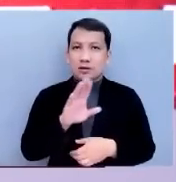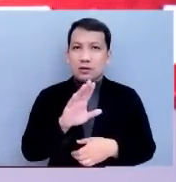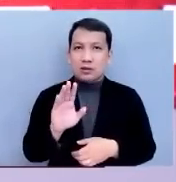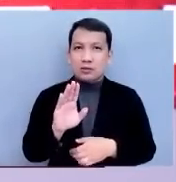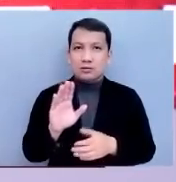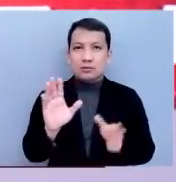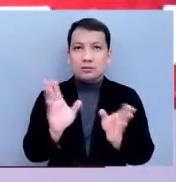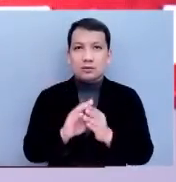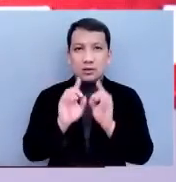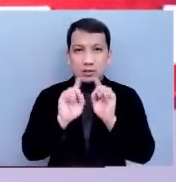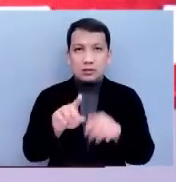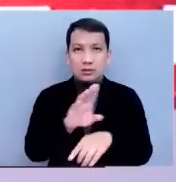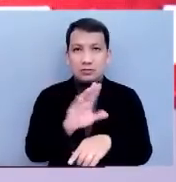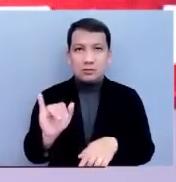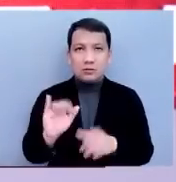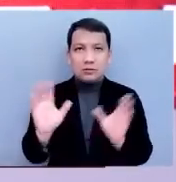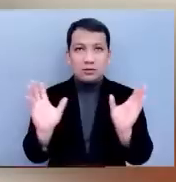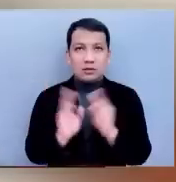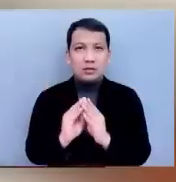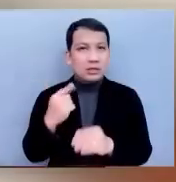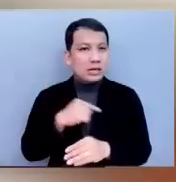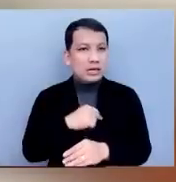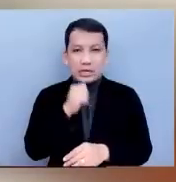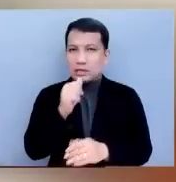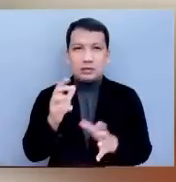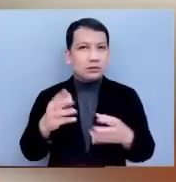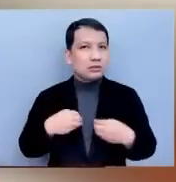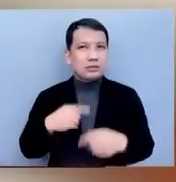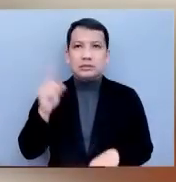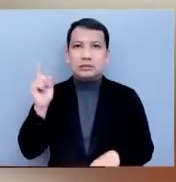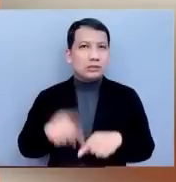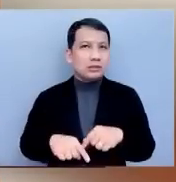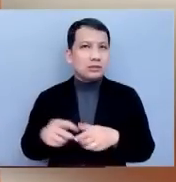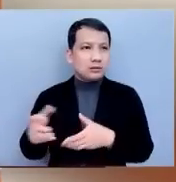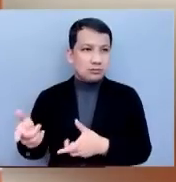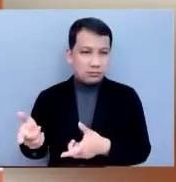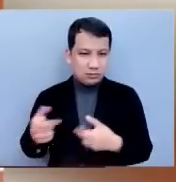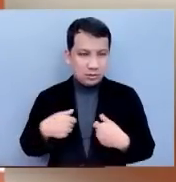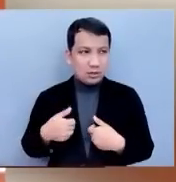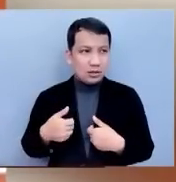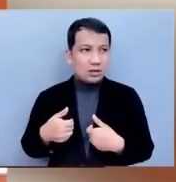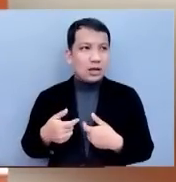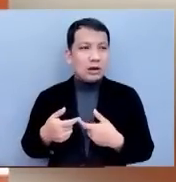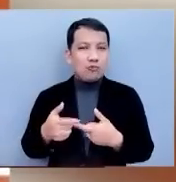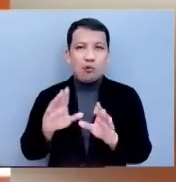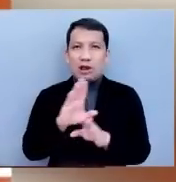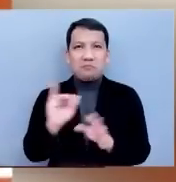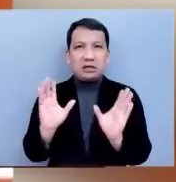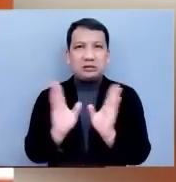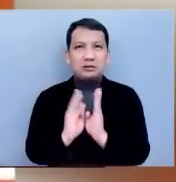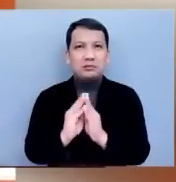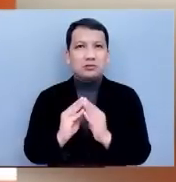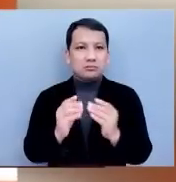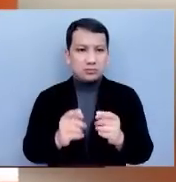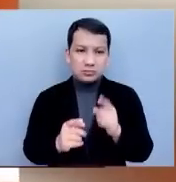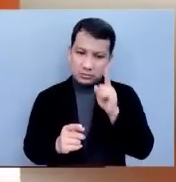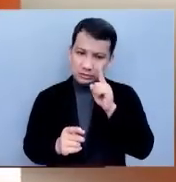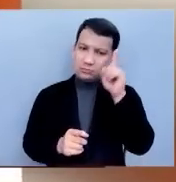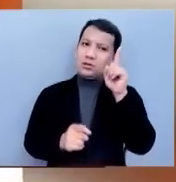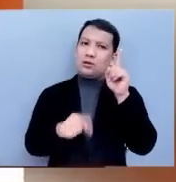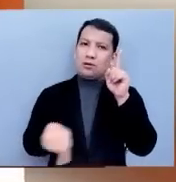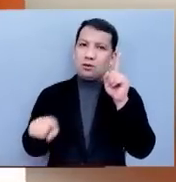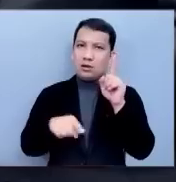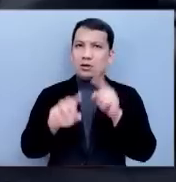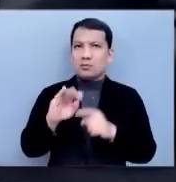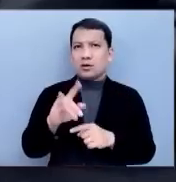Yeah. Wala nang Bicam kasi diba inadopt na nga ng House. Yeah. Basically, that's it. Correct. So, oo. So, tinaasan ng kilay Bok ng Makabayan